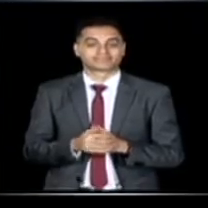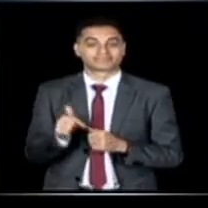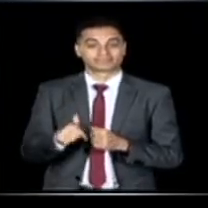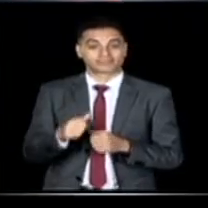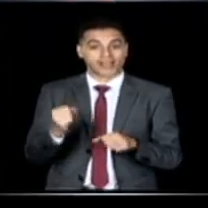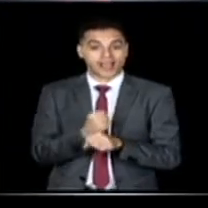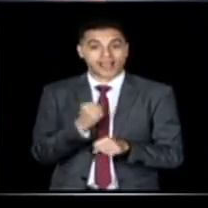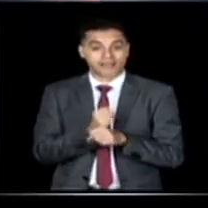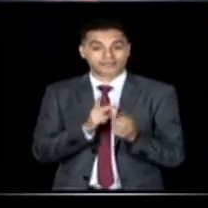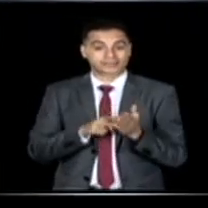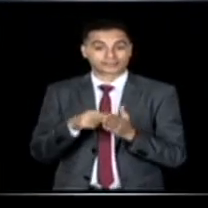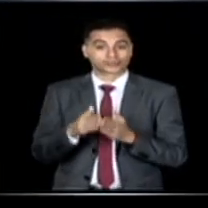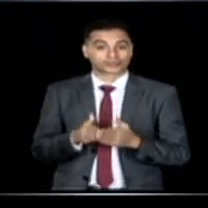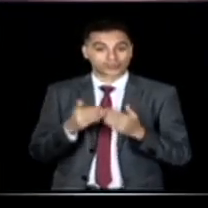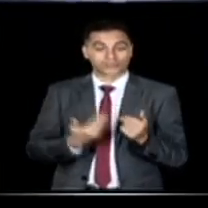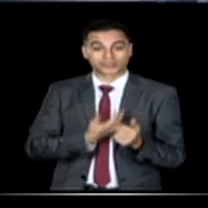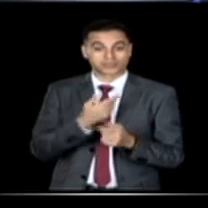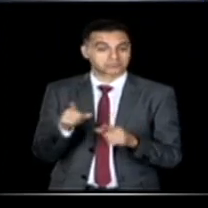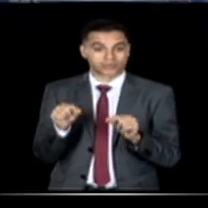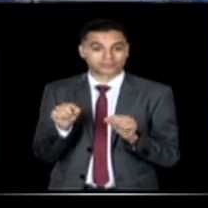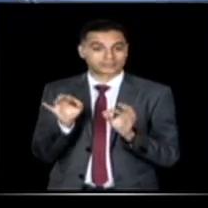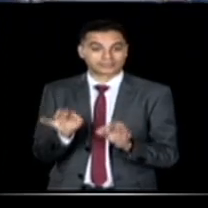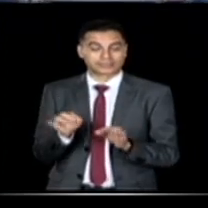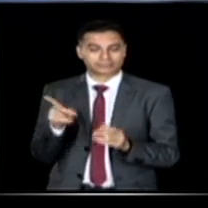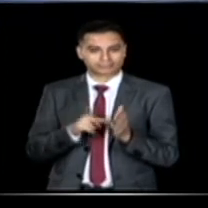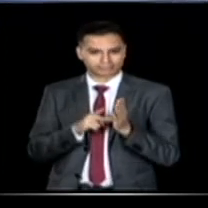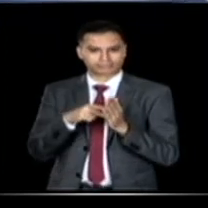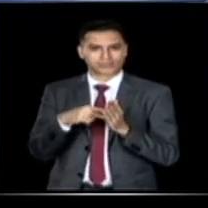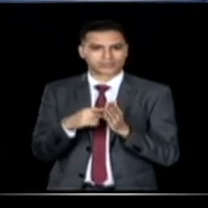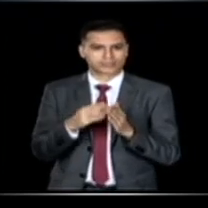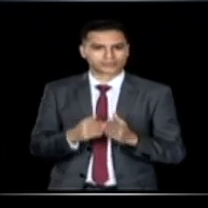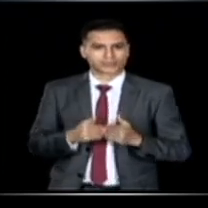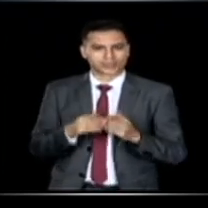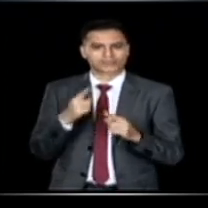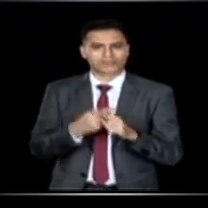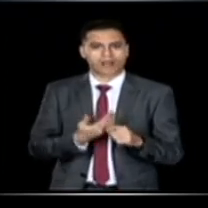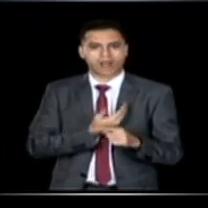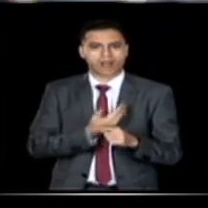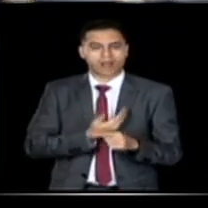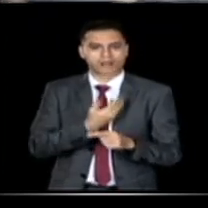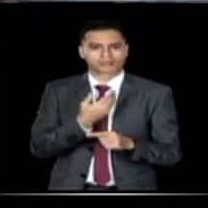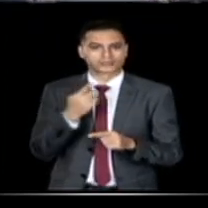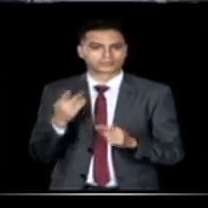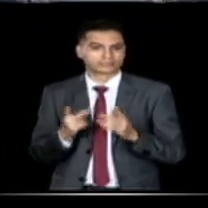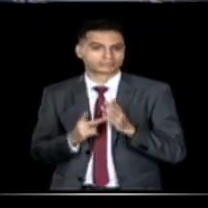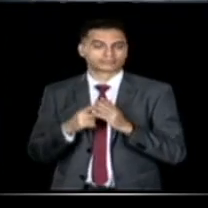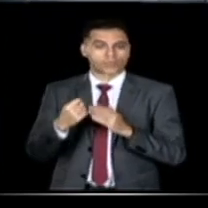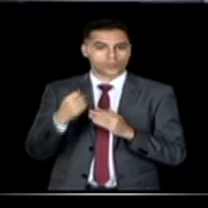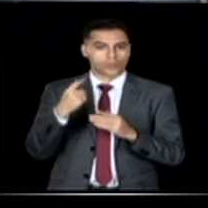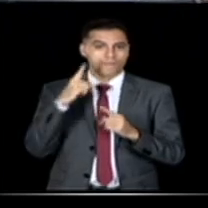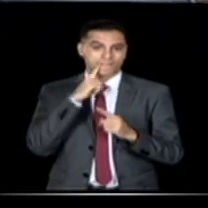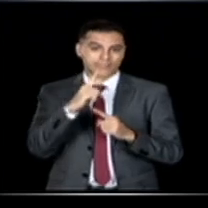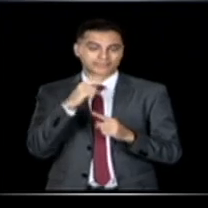اداء جامعه قناه السويس النهارده هاي. النهارده جامعه الازهر في مشكله في ادائه.